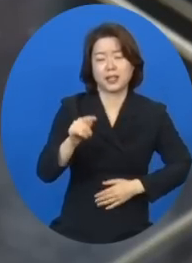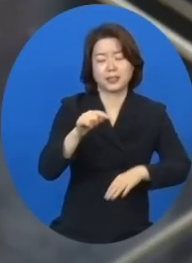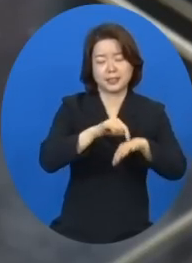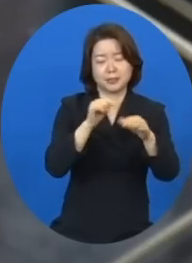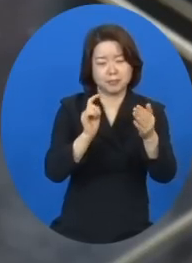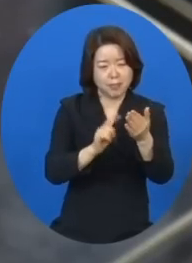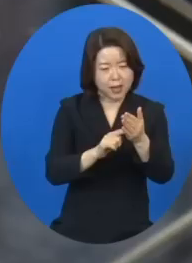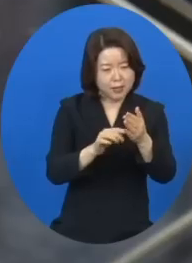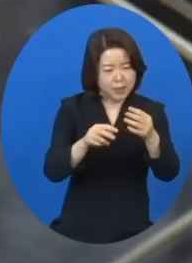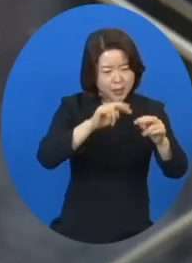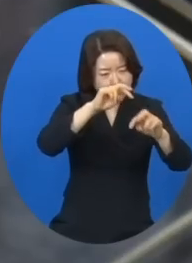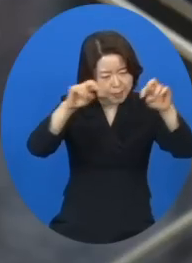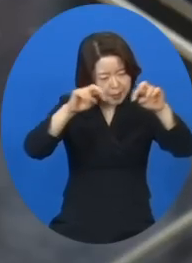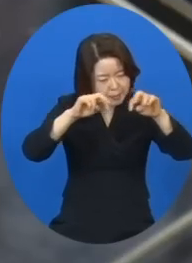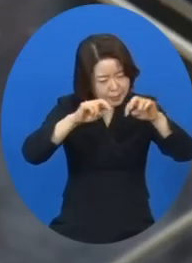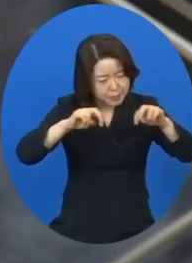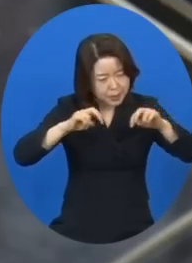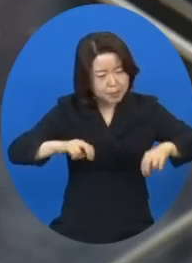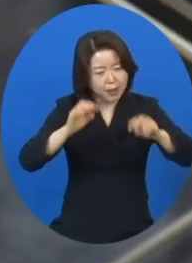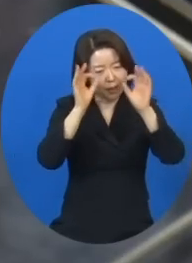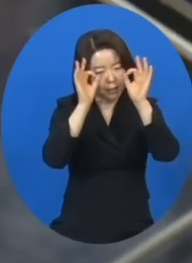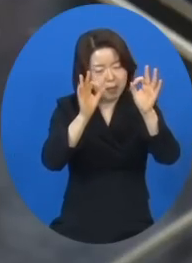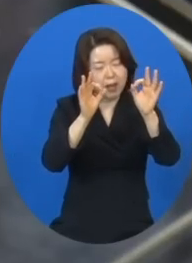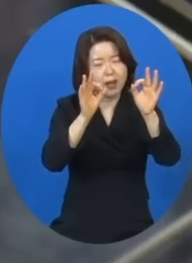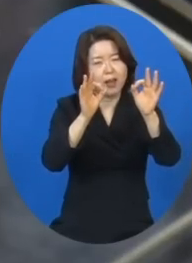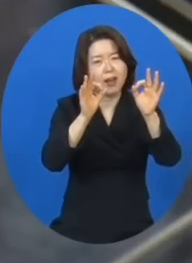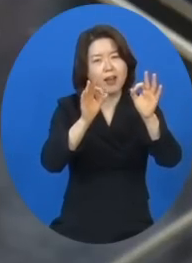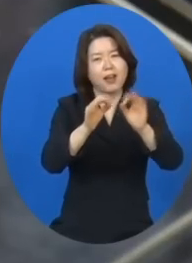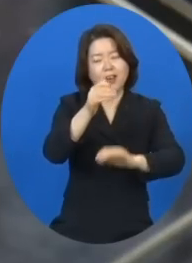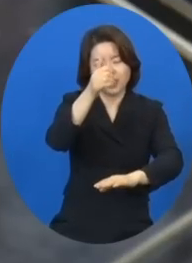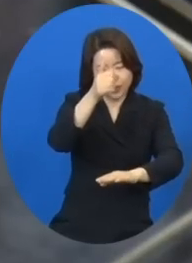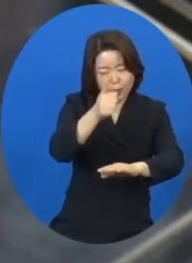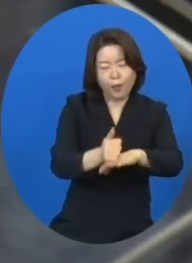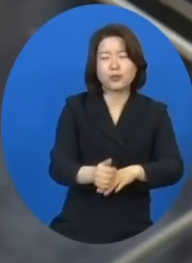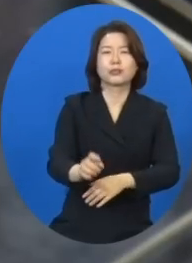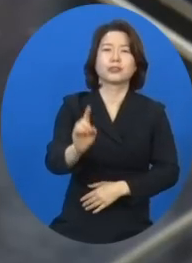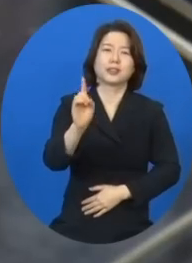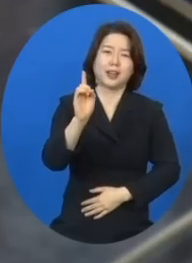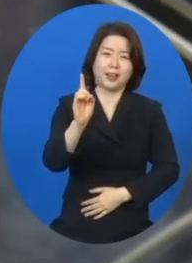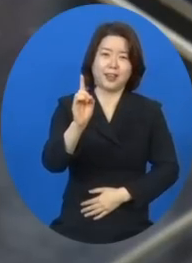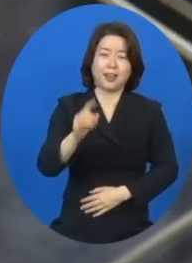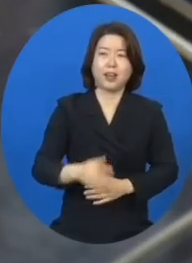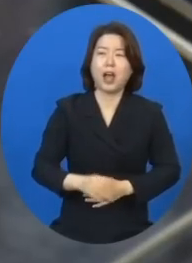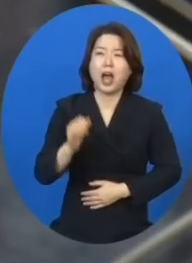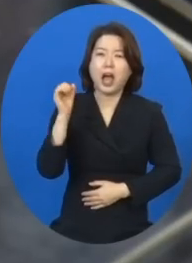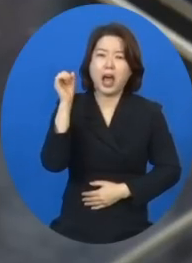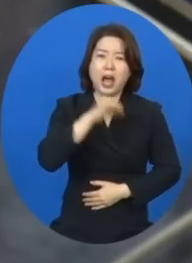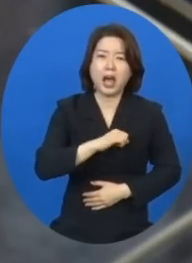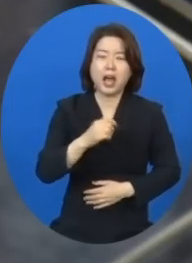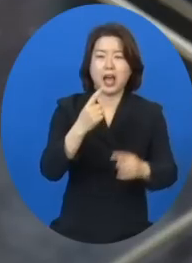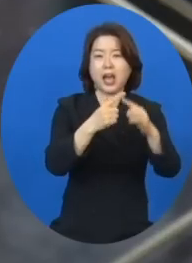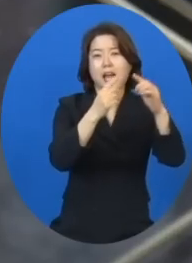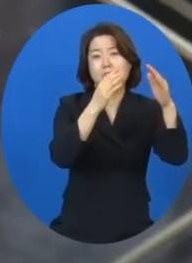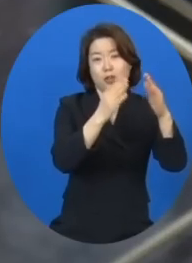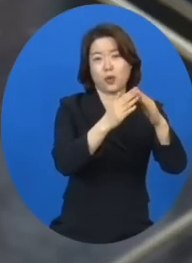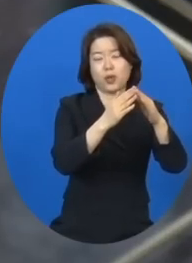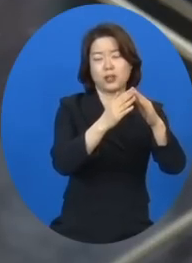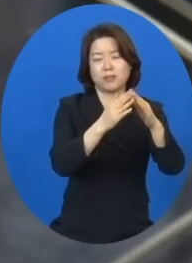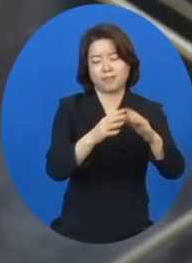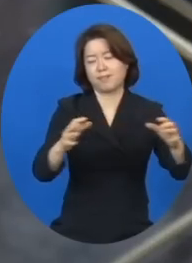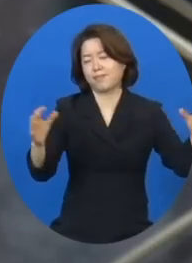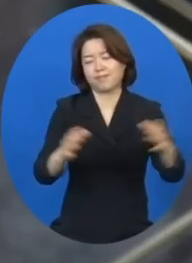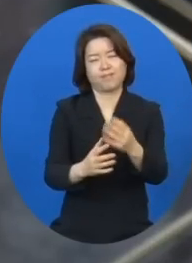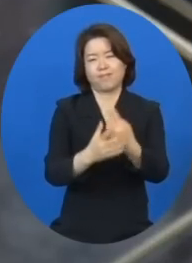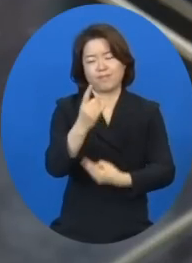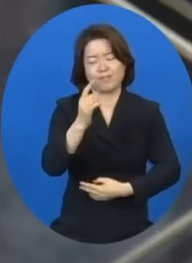하나하나 토파봤어요. 하나로 귀결되더라고요. 아, 교회는 하나 되지